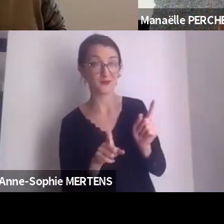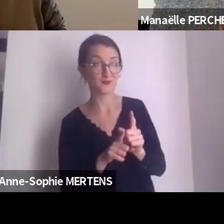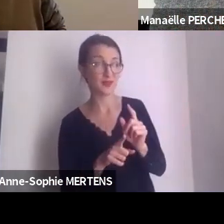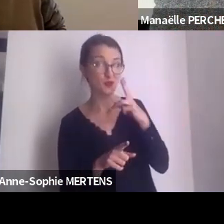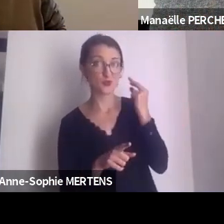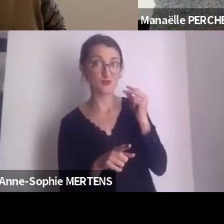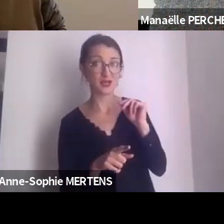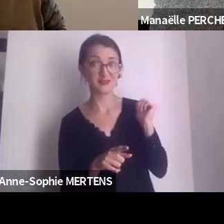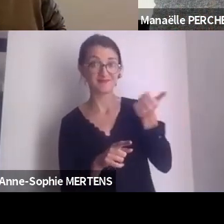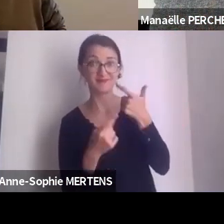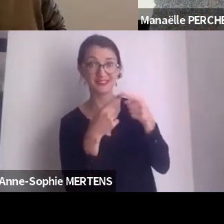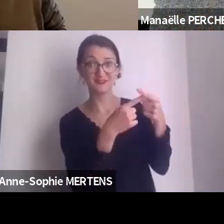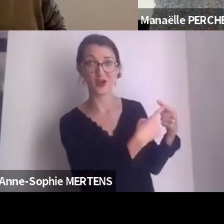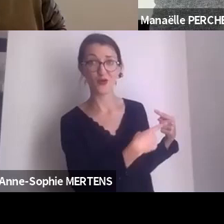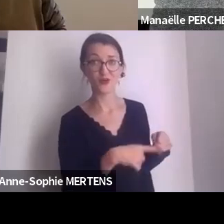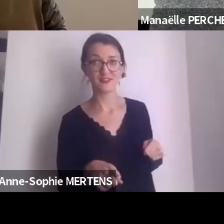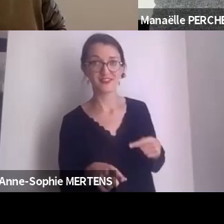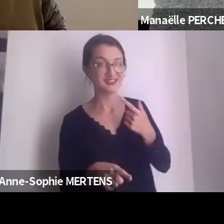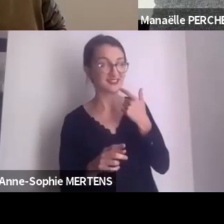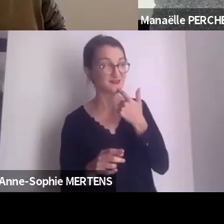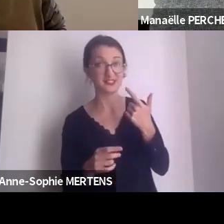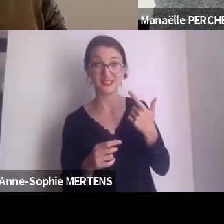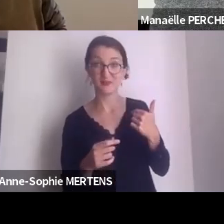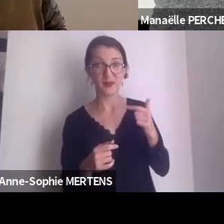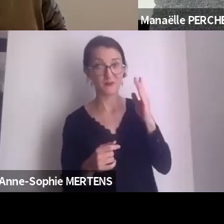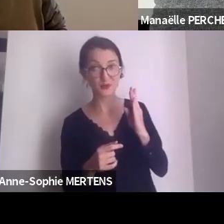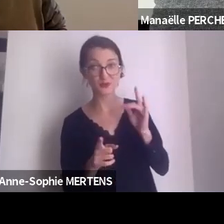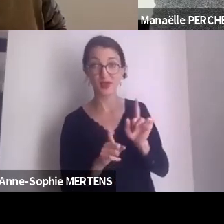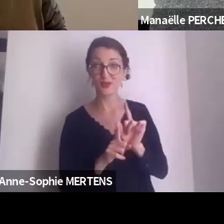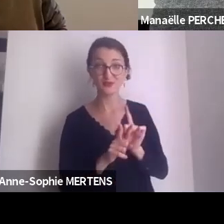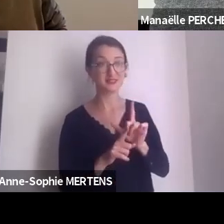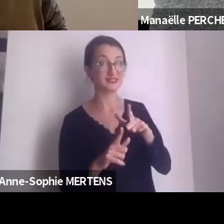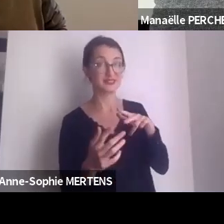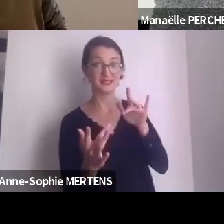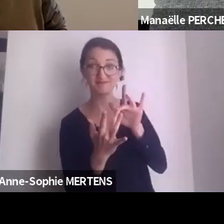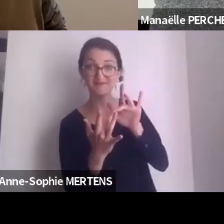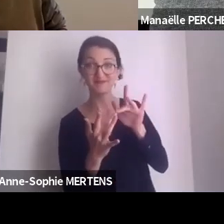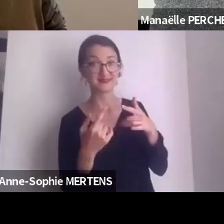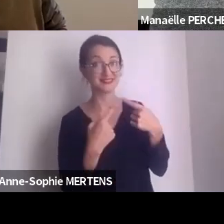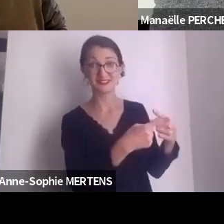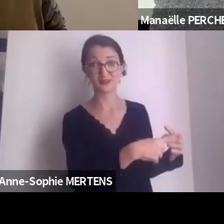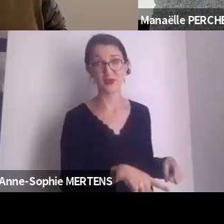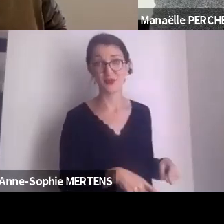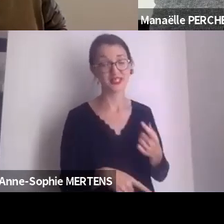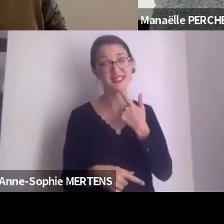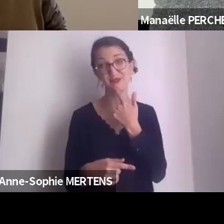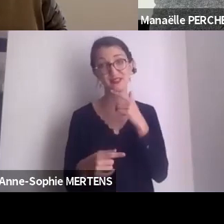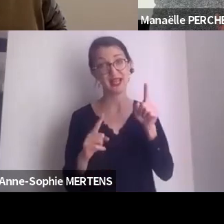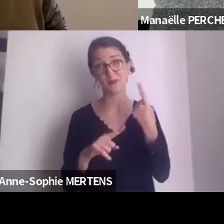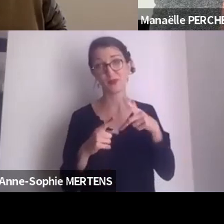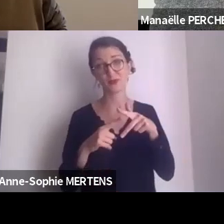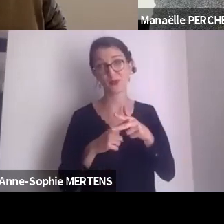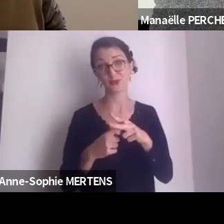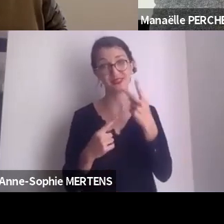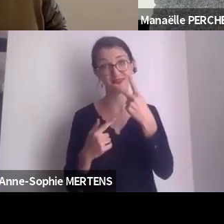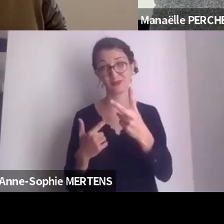interactions aussi. Et donc, il va falloir adapter les frameworks et les outils pour qu'ils fitent vraiment à vos besoins. Et ça,